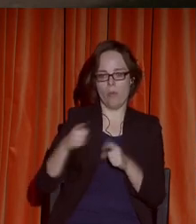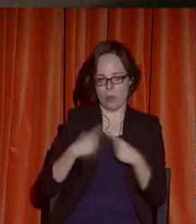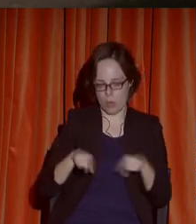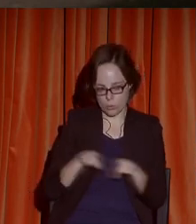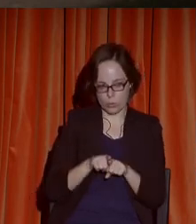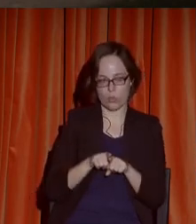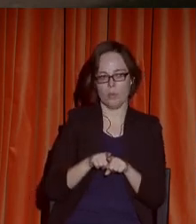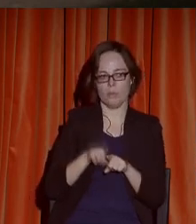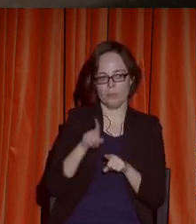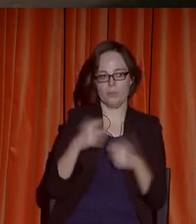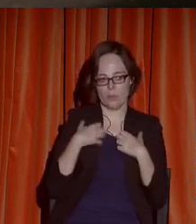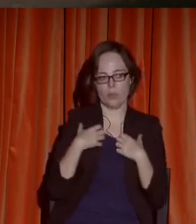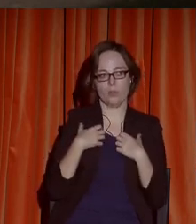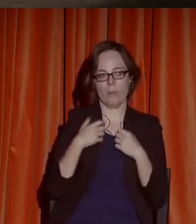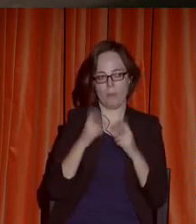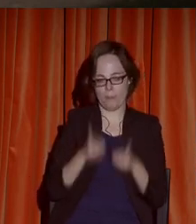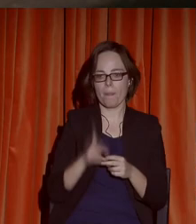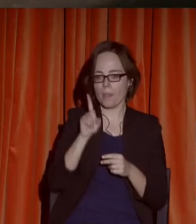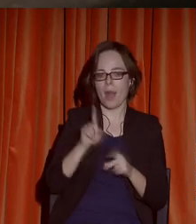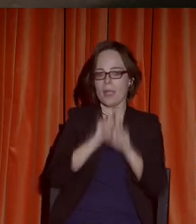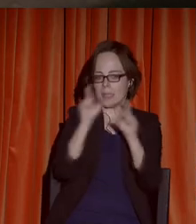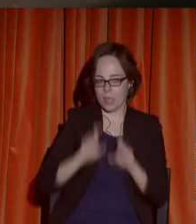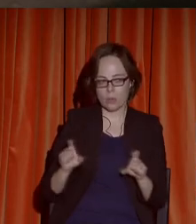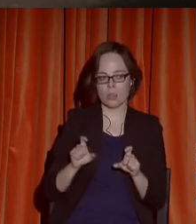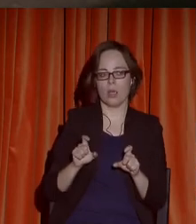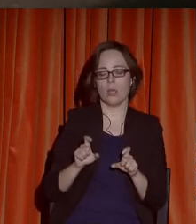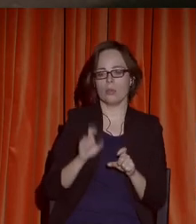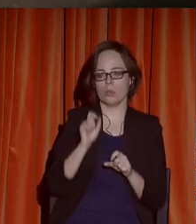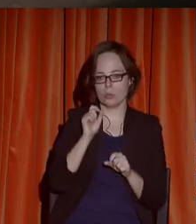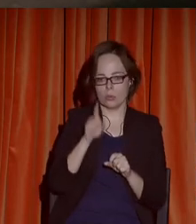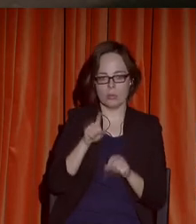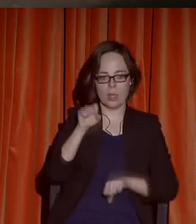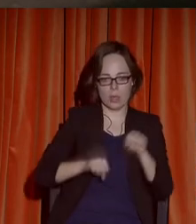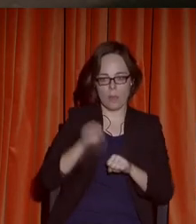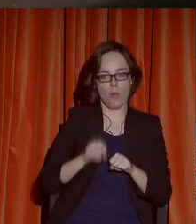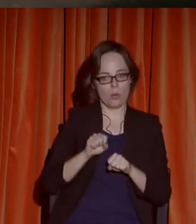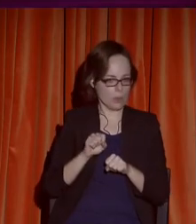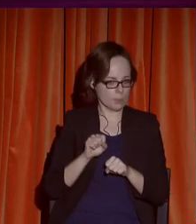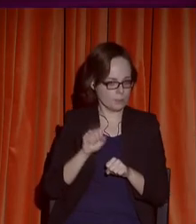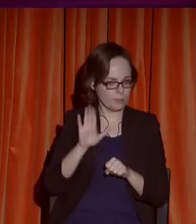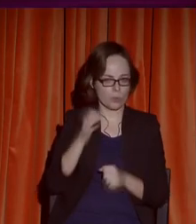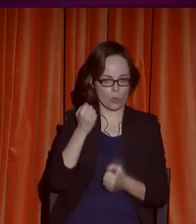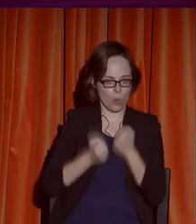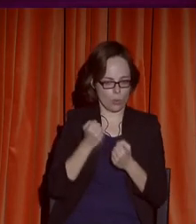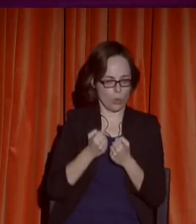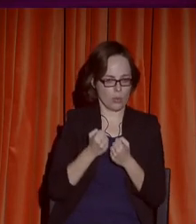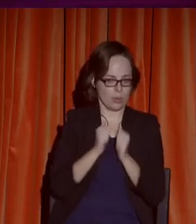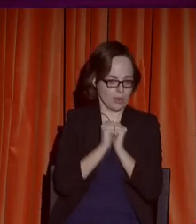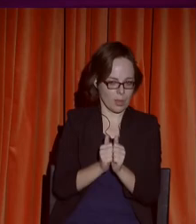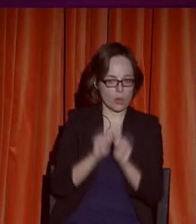realizowane i wprowadzane w życie. Natomiast cały czas istnieje i jest pewne wyzwanie przed Trybunałem, jeśli chodzi o czas